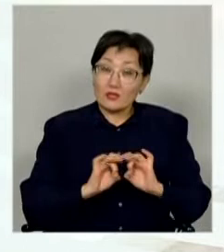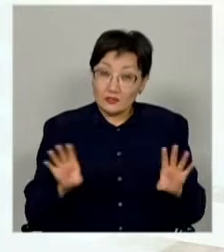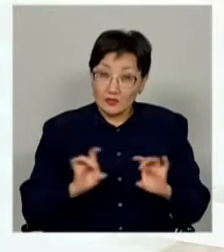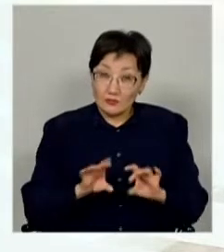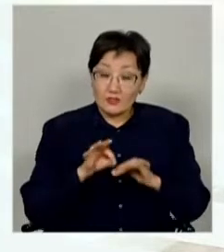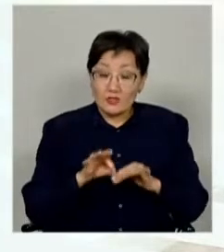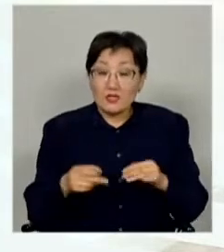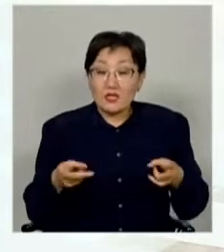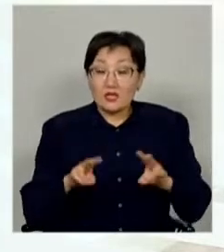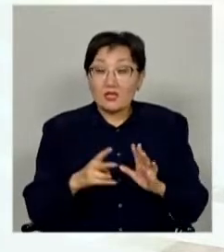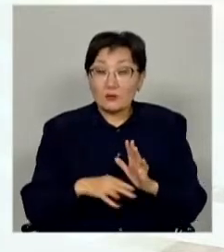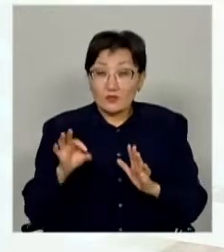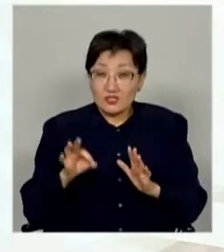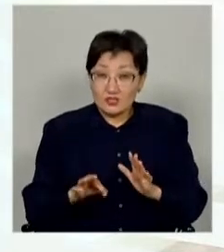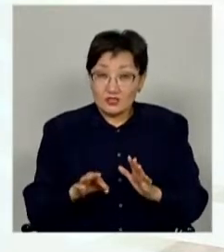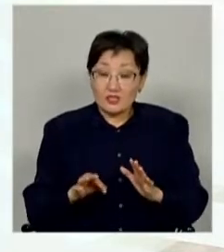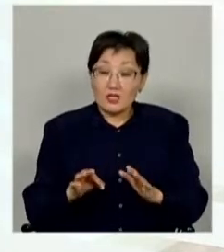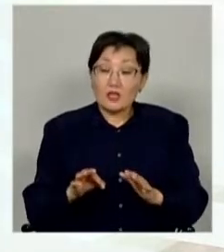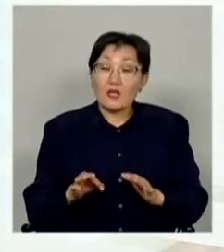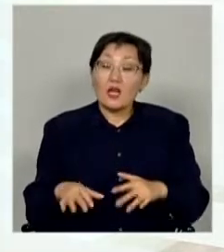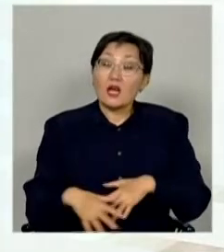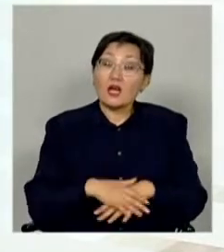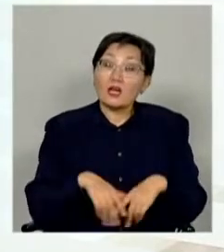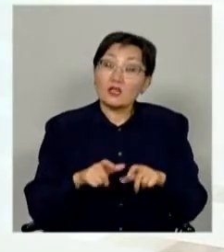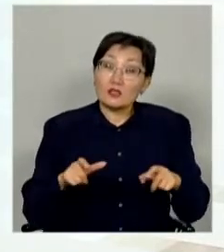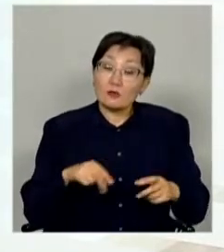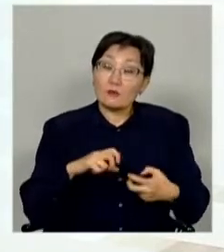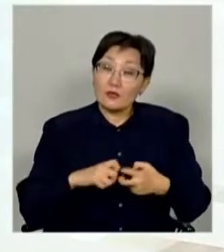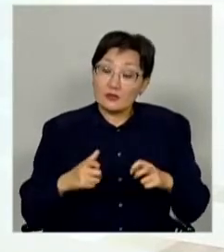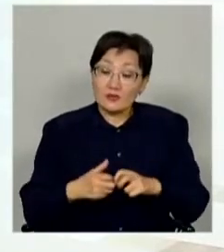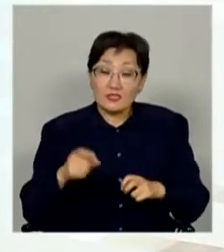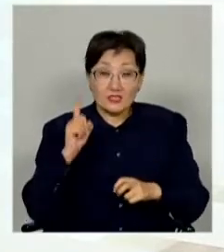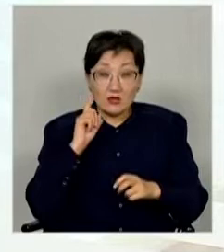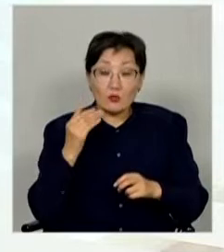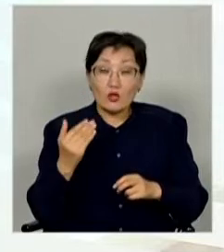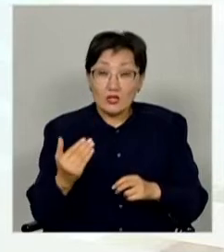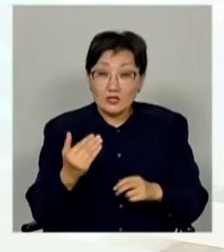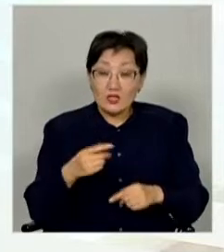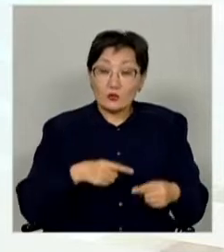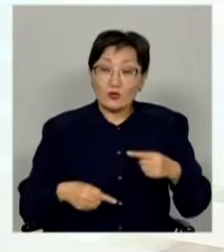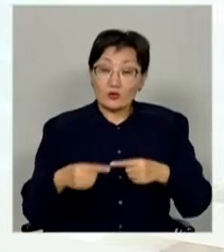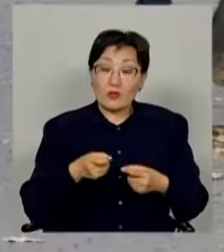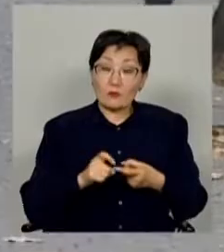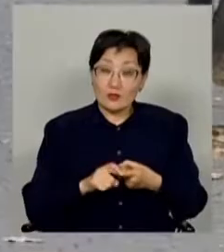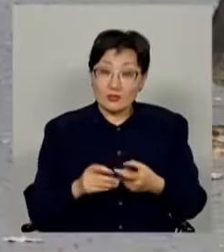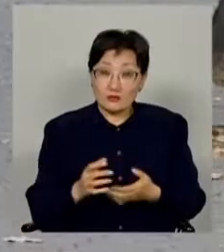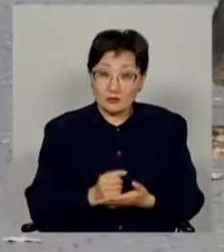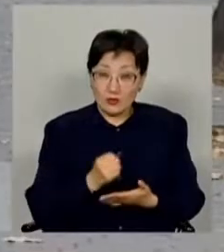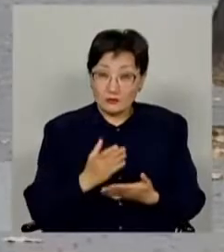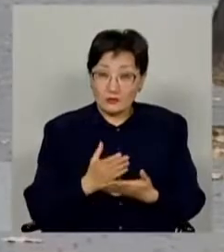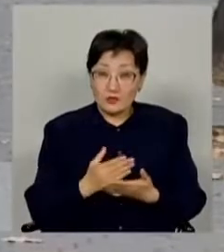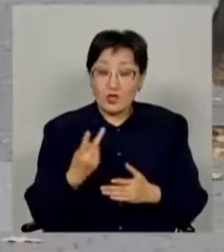өтеді, қалған 70% енді жаңағы келіп жатқан халықтың проблемаларын тыңдап, олардан кері байланыс алудамыз.